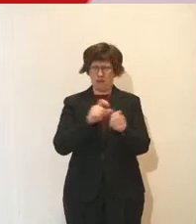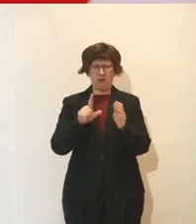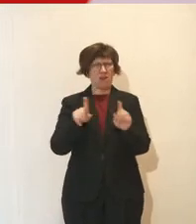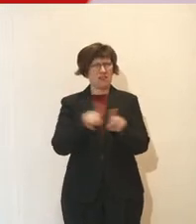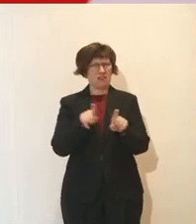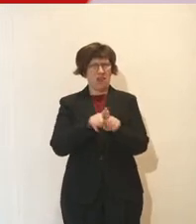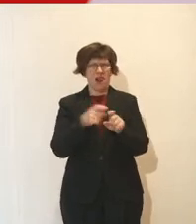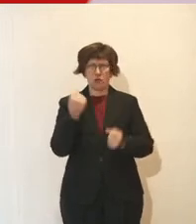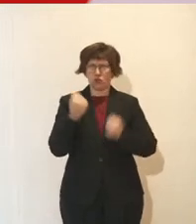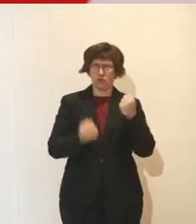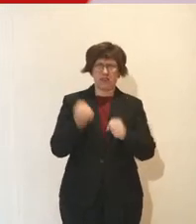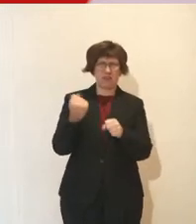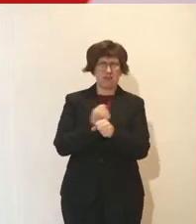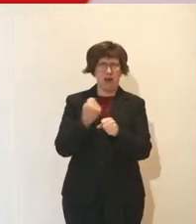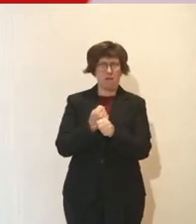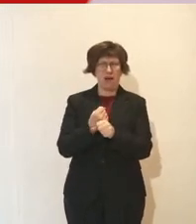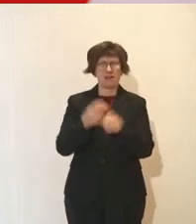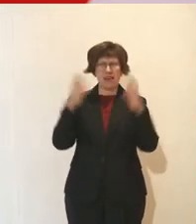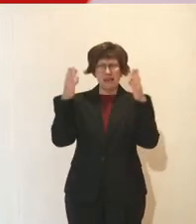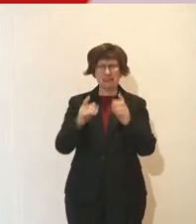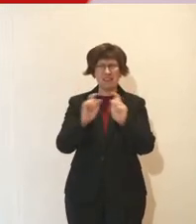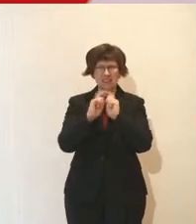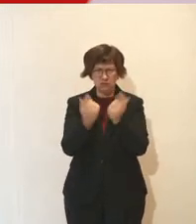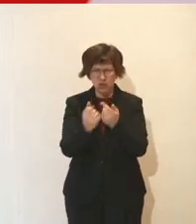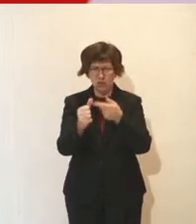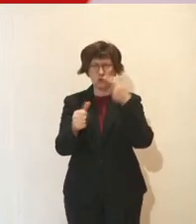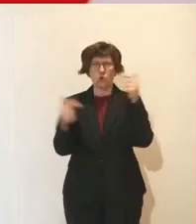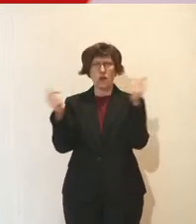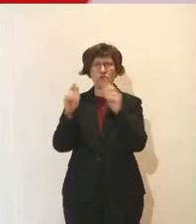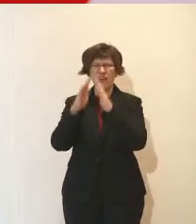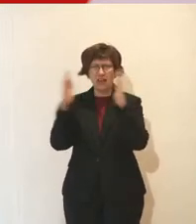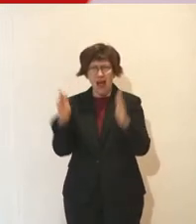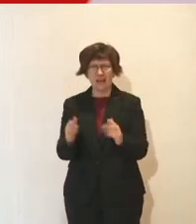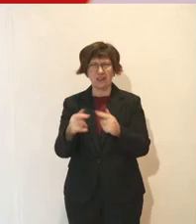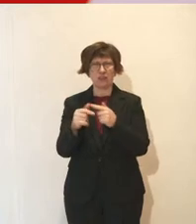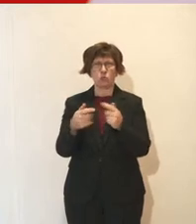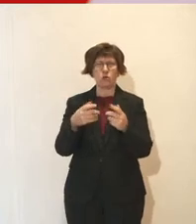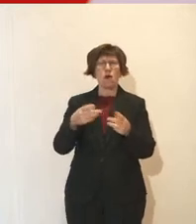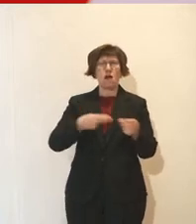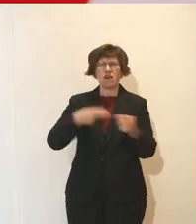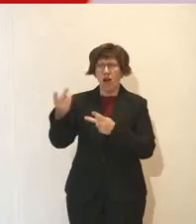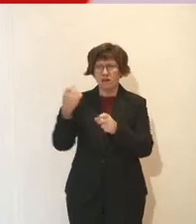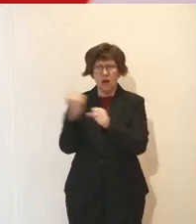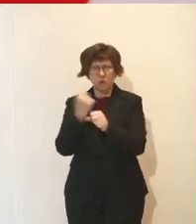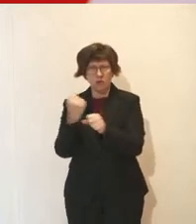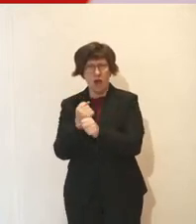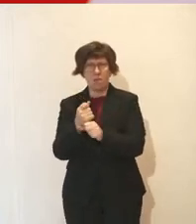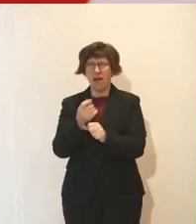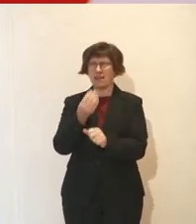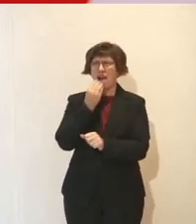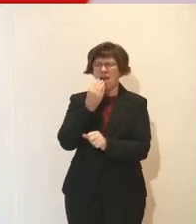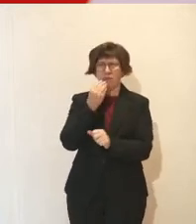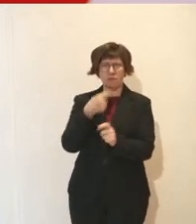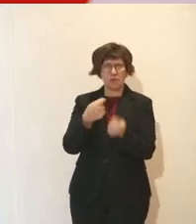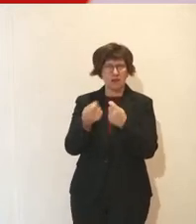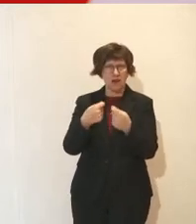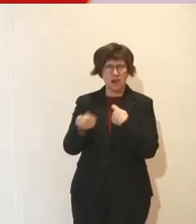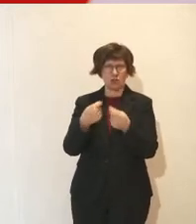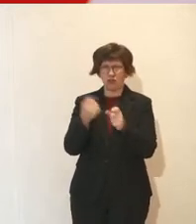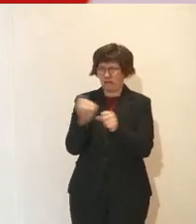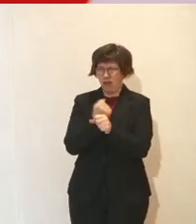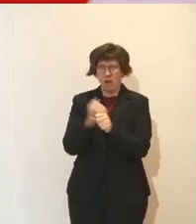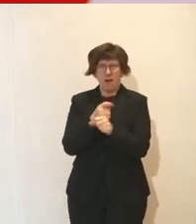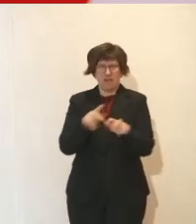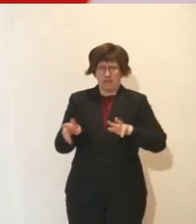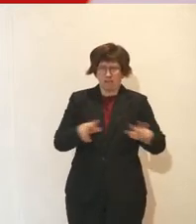weiter diese schwierige arbeit auf den intensivstationen in den pflegeeinrichtungen in den krankenhäusern in den lebensmittelläden in all den